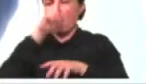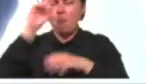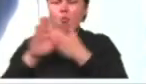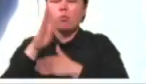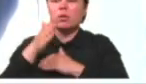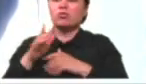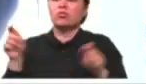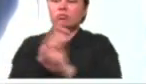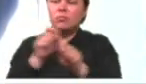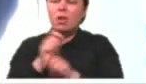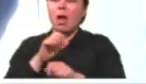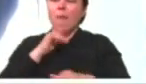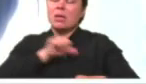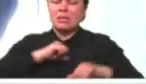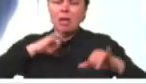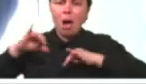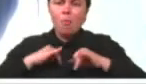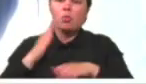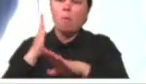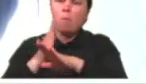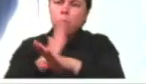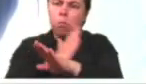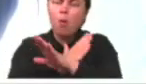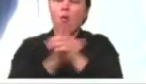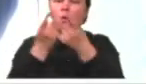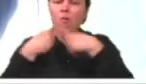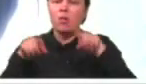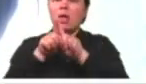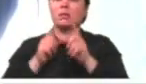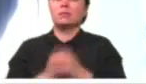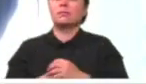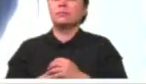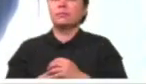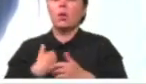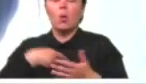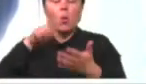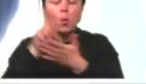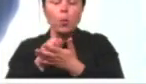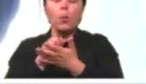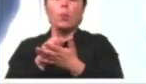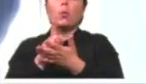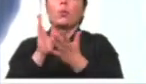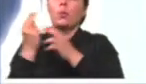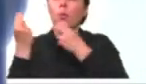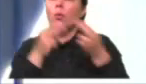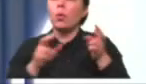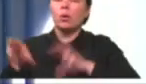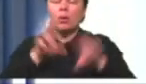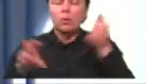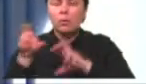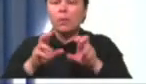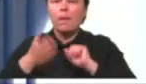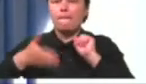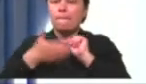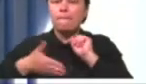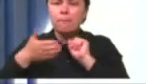województwa stopniowo realizujemy. Udało się już nam przywrócić ruch